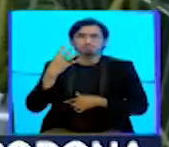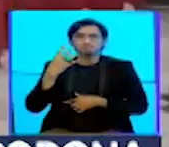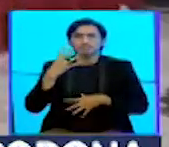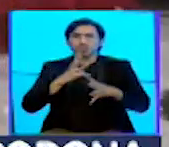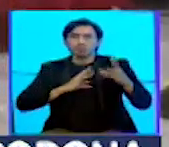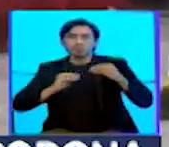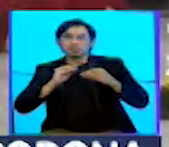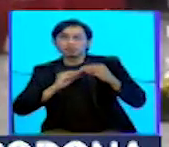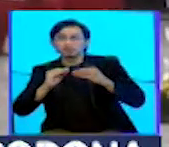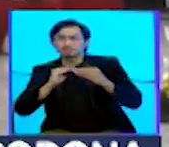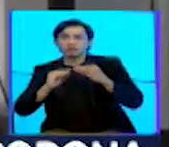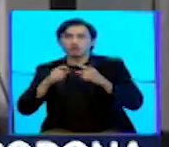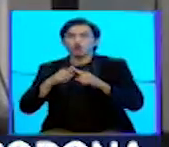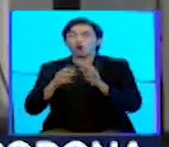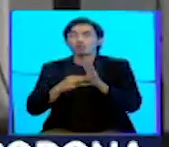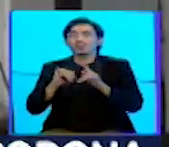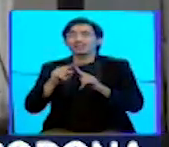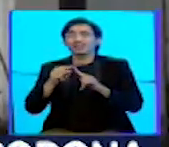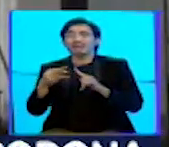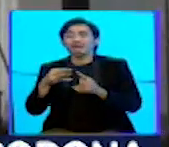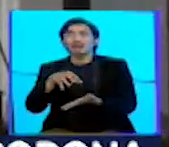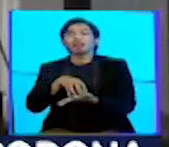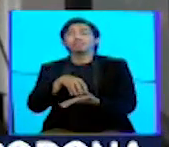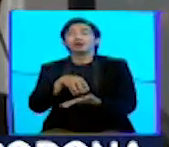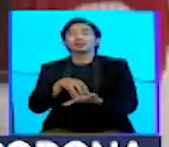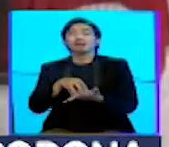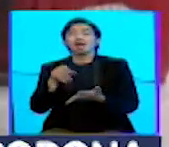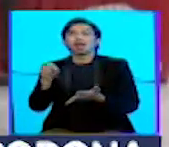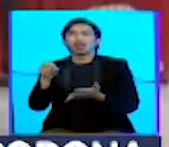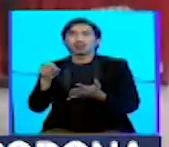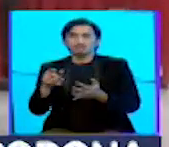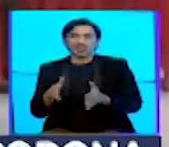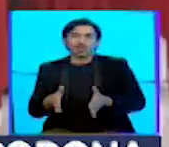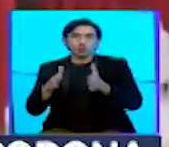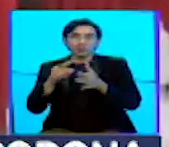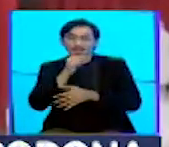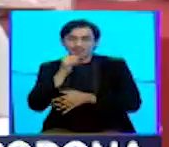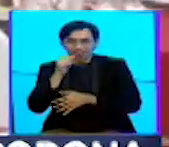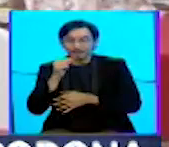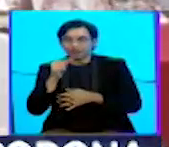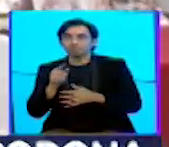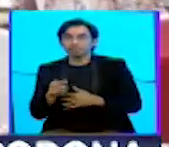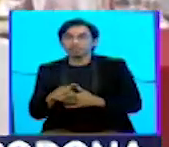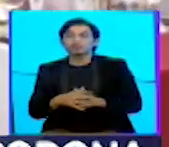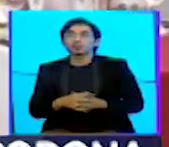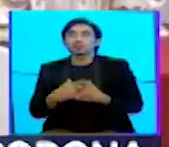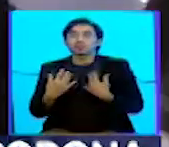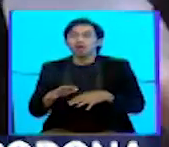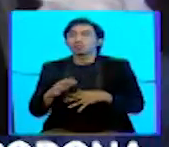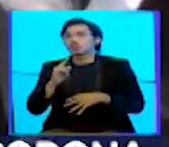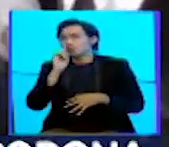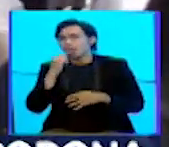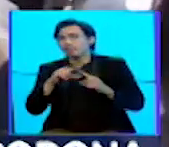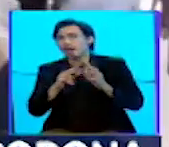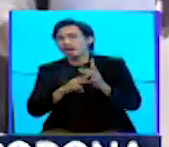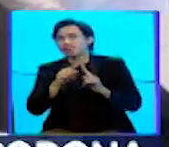Sate, Bandung. Dalam rapat ini, Kang Emil juga memaparkan hasil swab antigen yang dilakukan Dinas Kesehatan Provinsi Jawa Barat